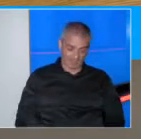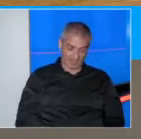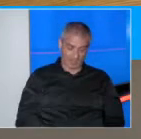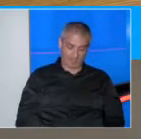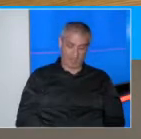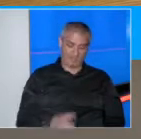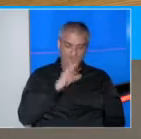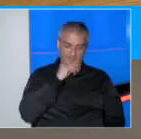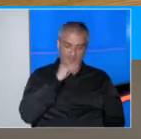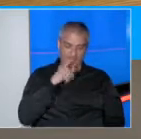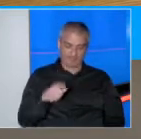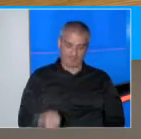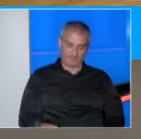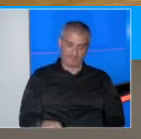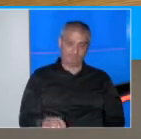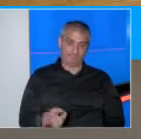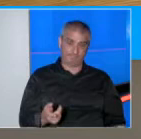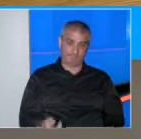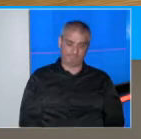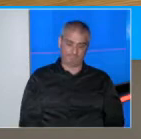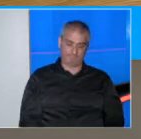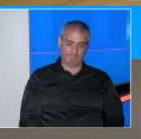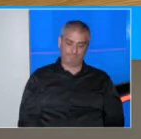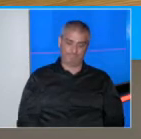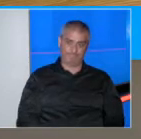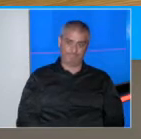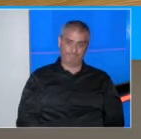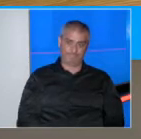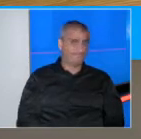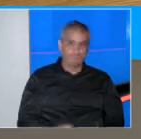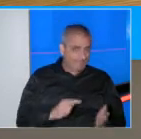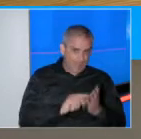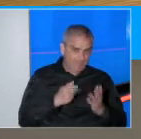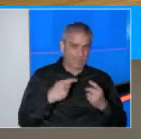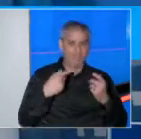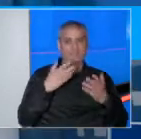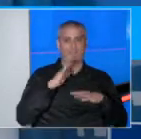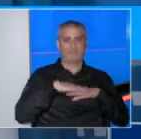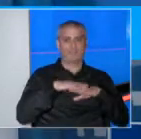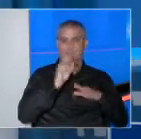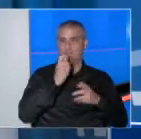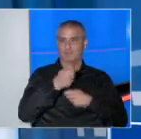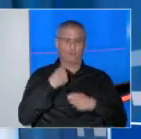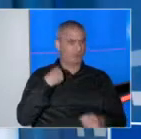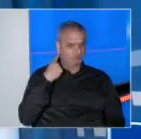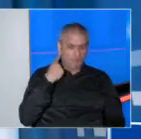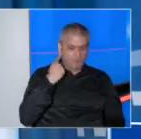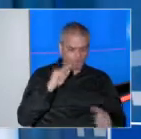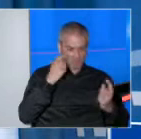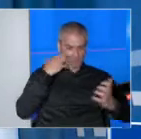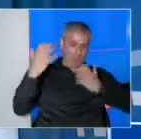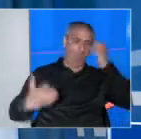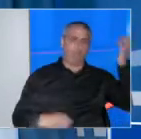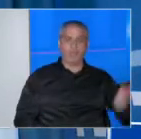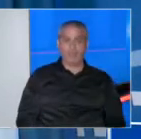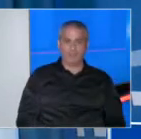התייחס למחלוקות המתרחשות, ולא תאמינו, על תיק החקלאות, הנה. אני שומע פתאום מלחמת